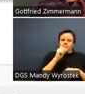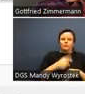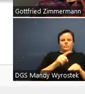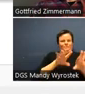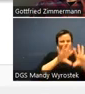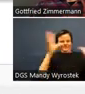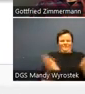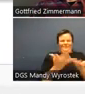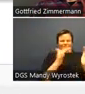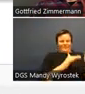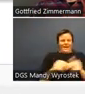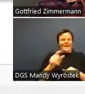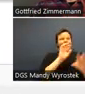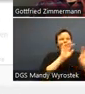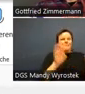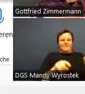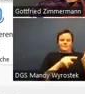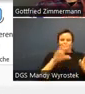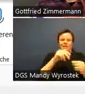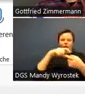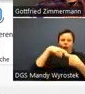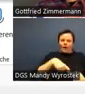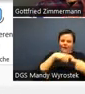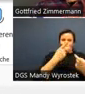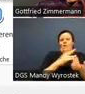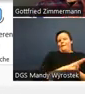lassen, über Start,